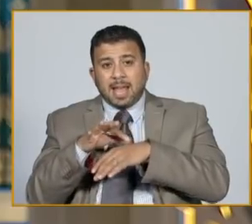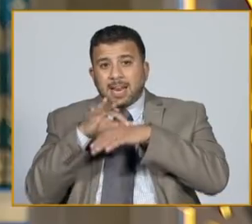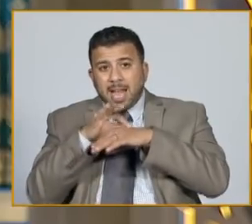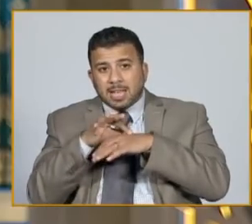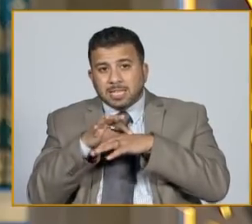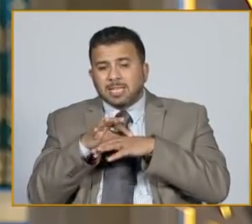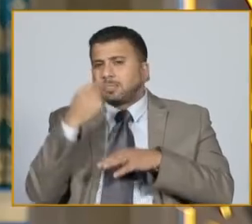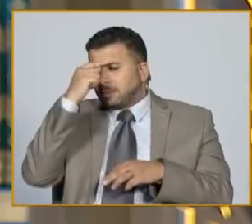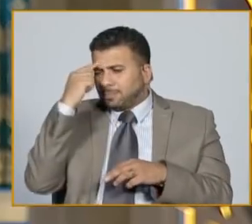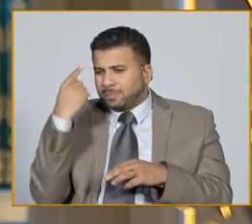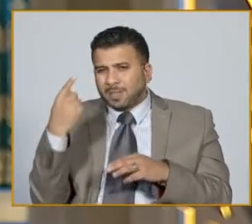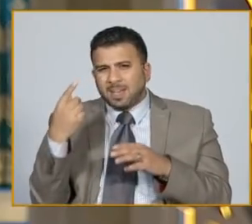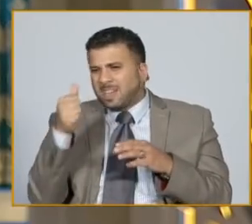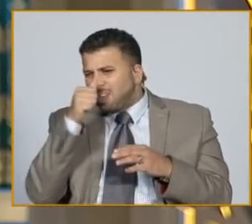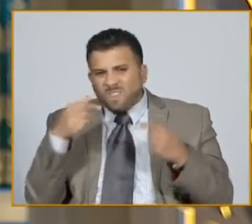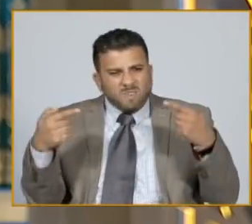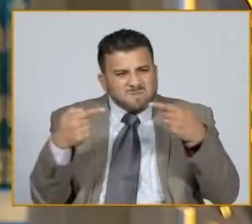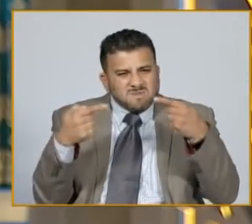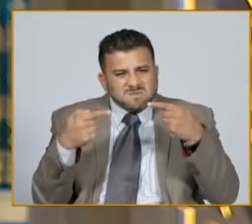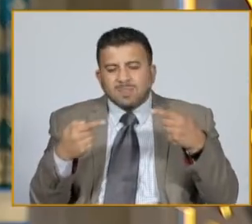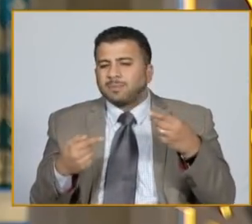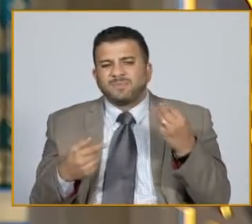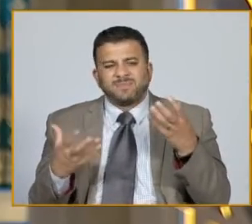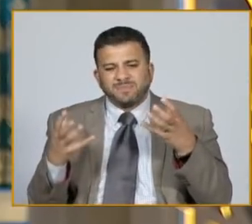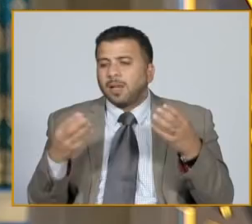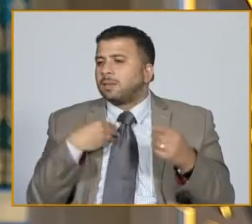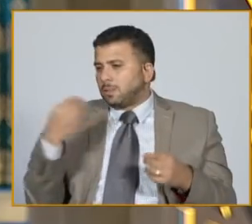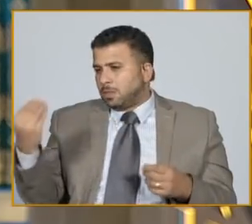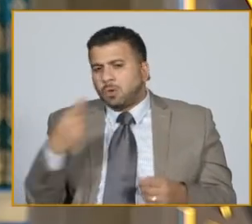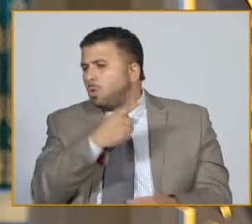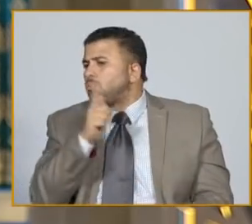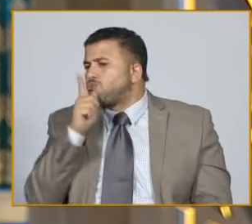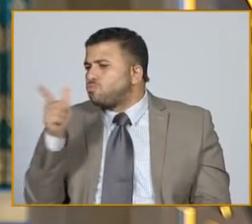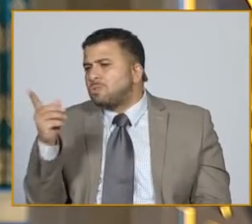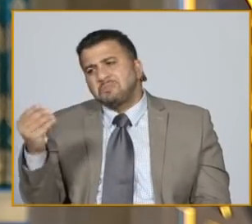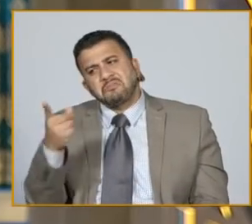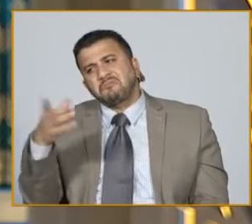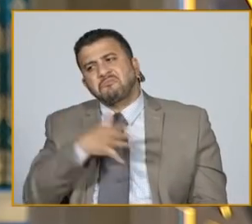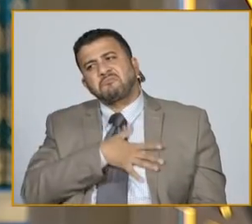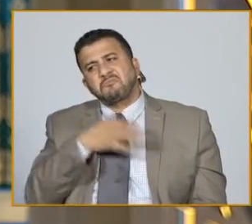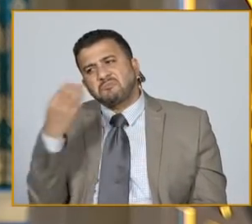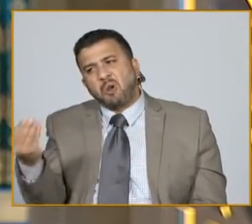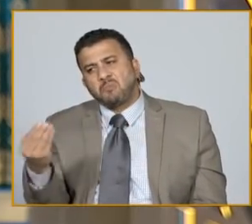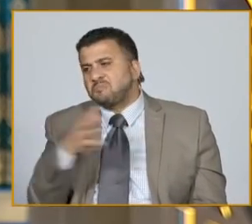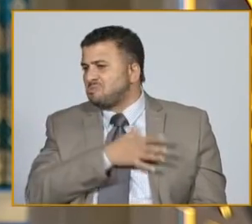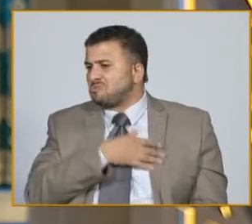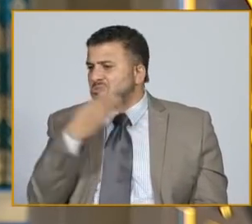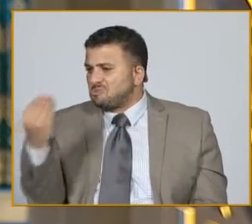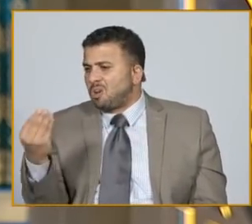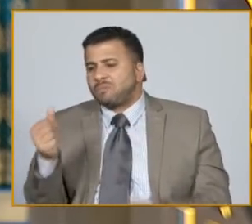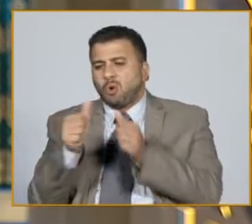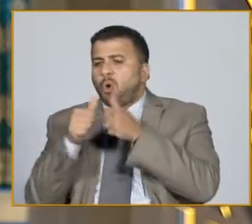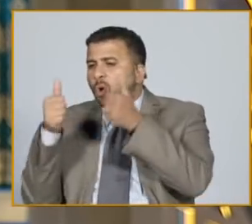الناس واجتماع الناس مقصد عظيم من مقاصد الشريعة. فإذا صار بين شخصين أو أسرتين